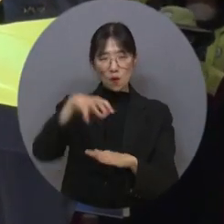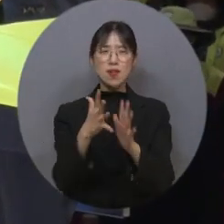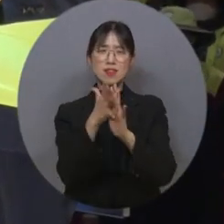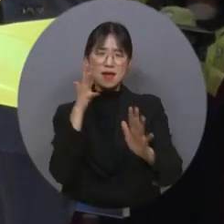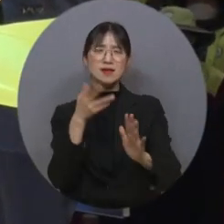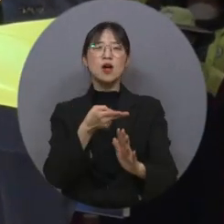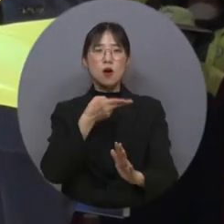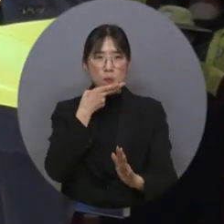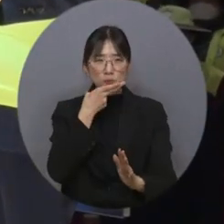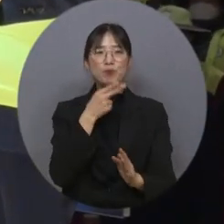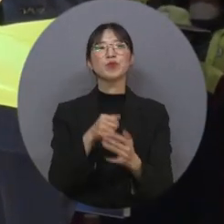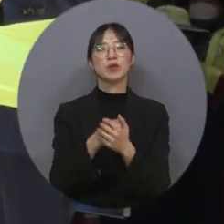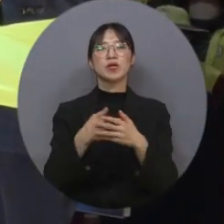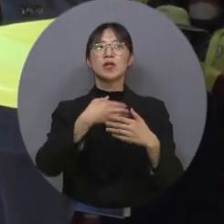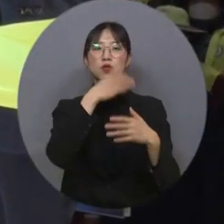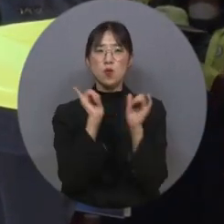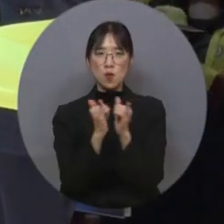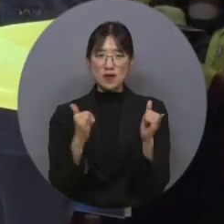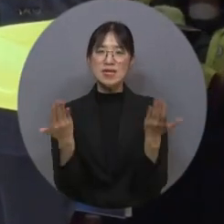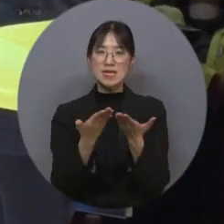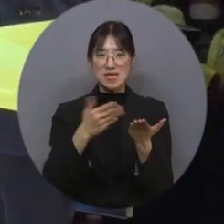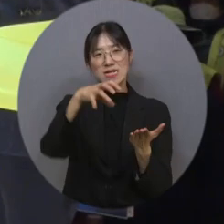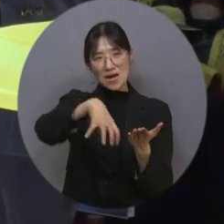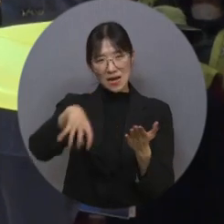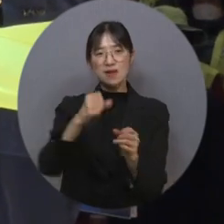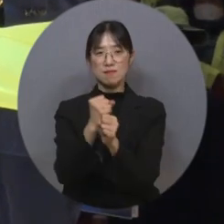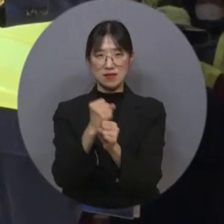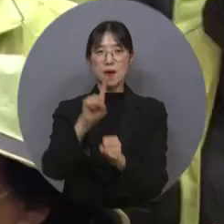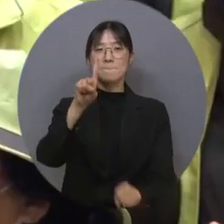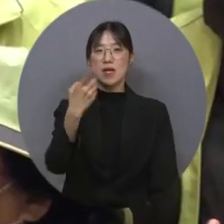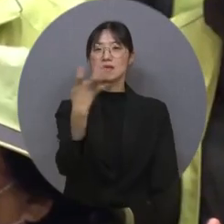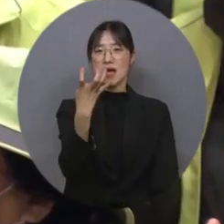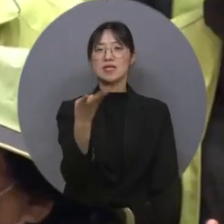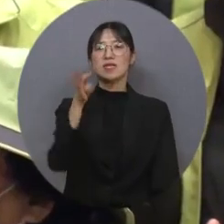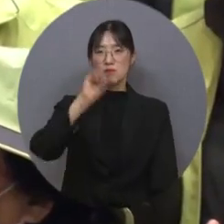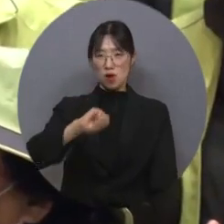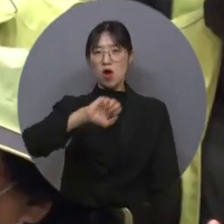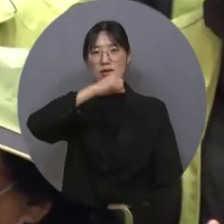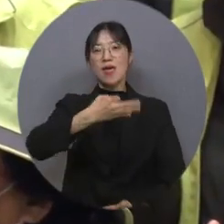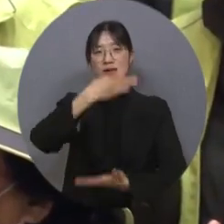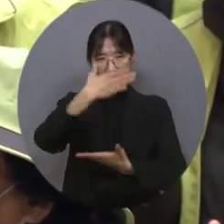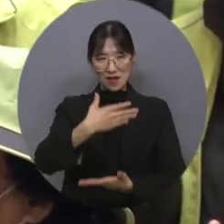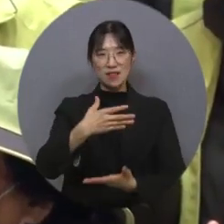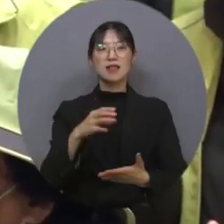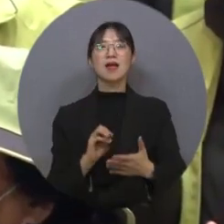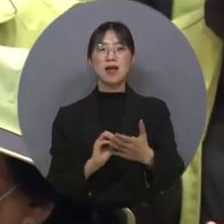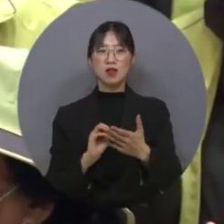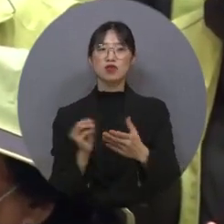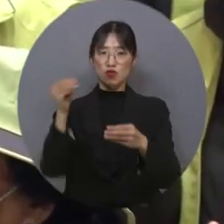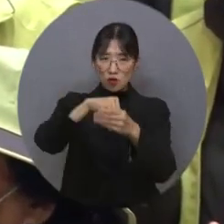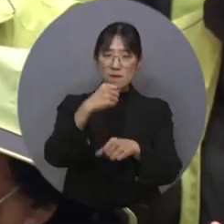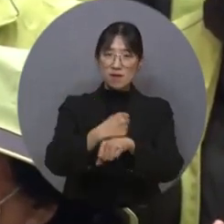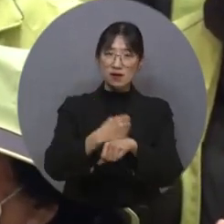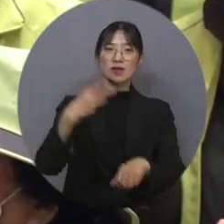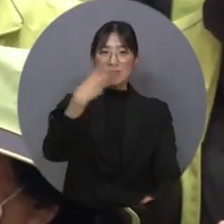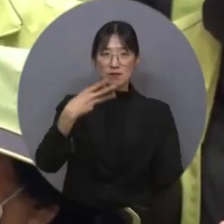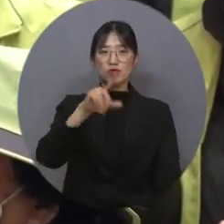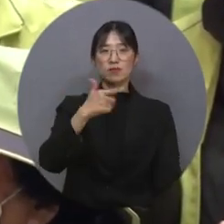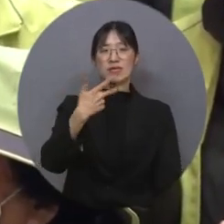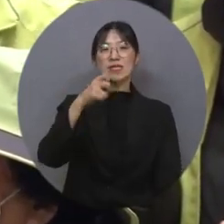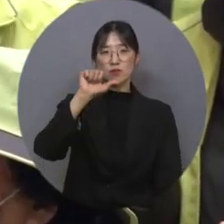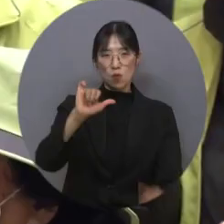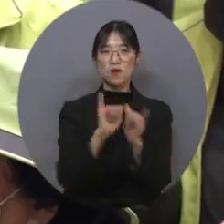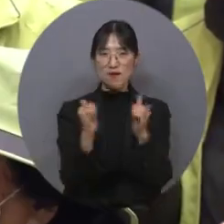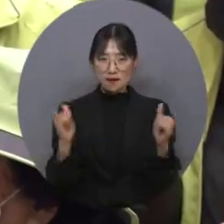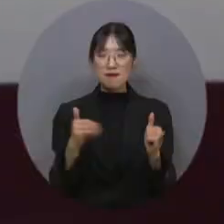없는 노인인자리 사업 추진을 목표로 140억원의 예산을 투입해 총 3675명의 어르신들에게 일자리를